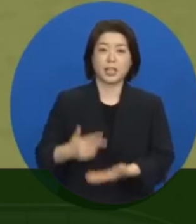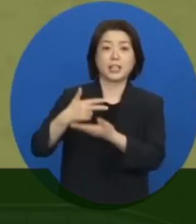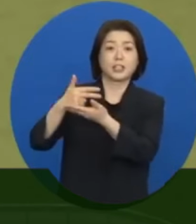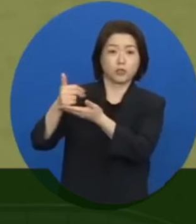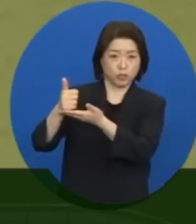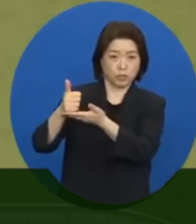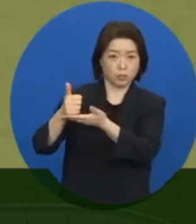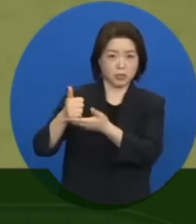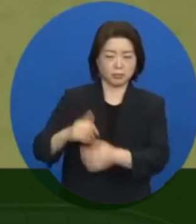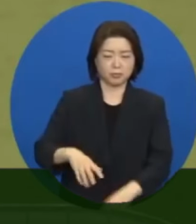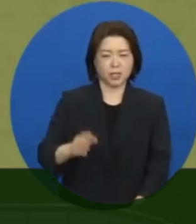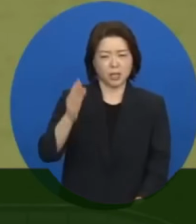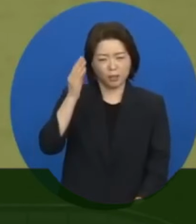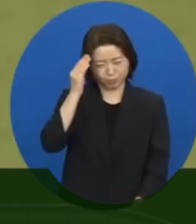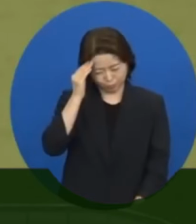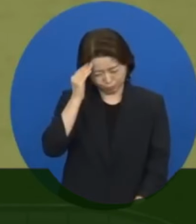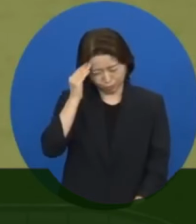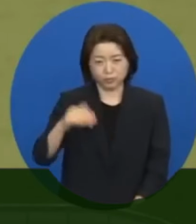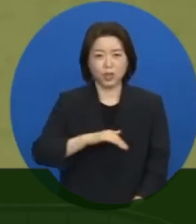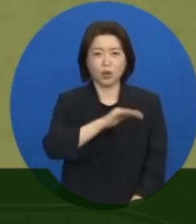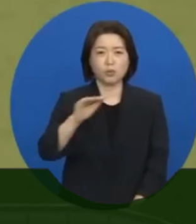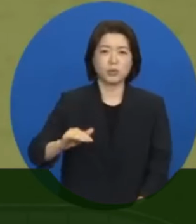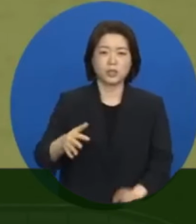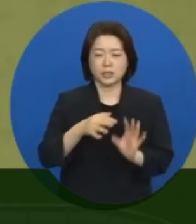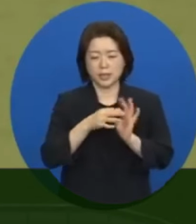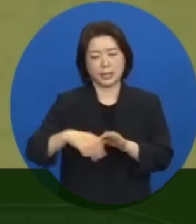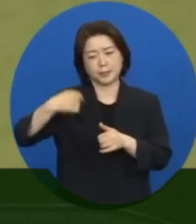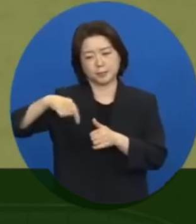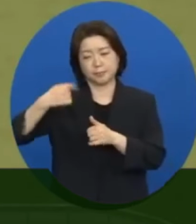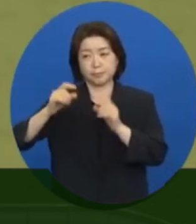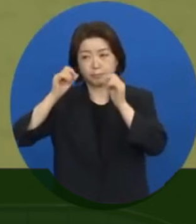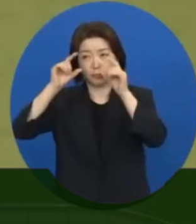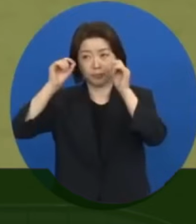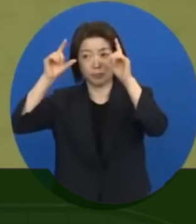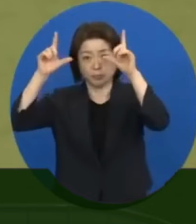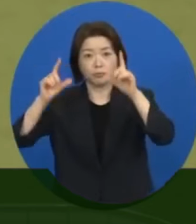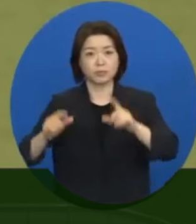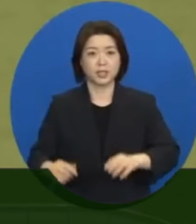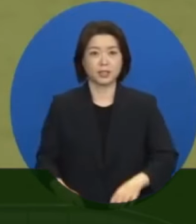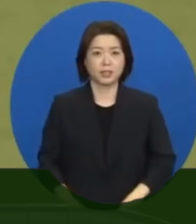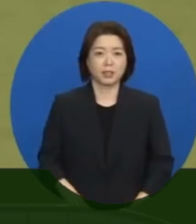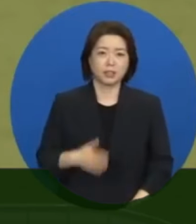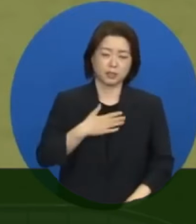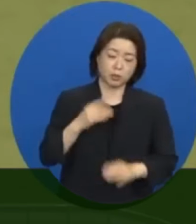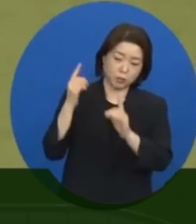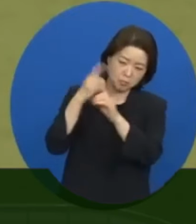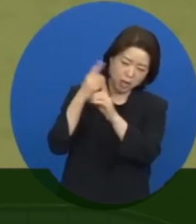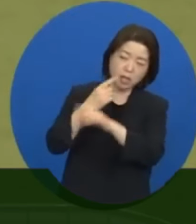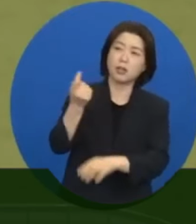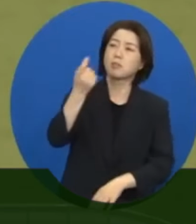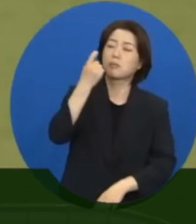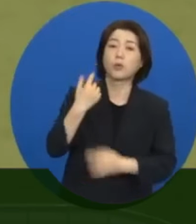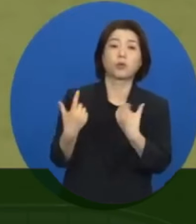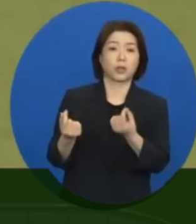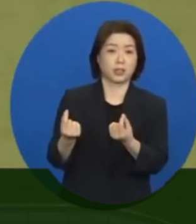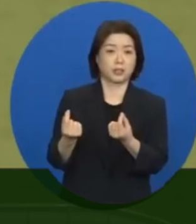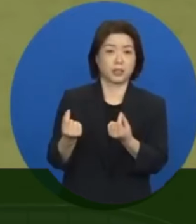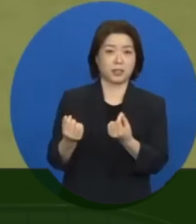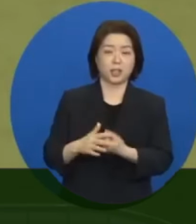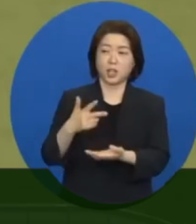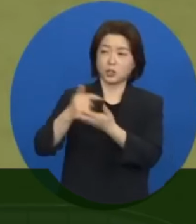아둔한 우리를 계속 가르쳐 주시죠 저는 매일 배웁니다 매일